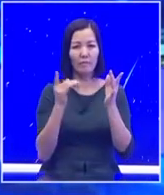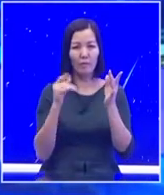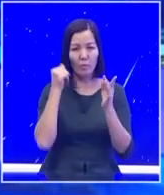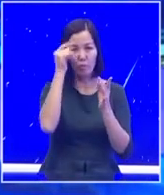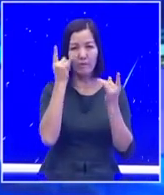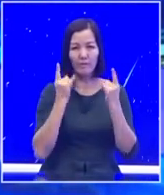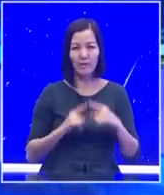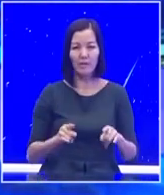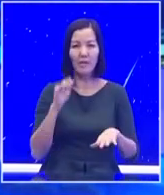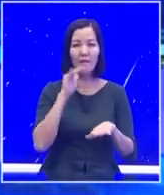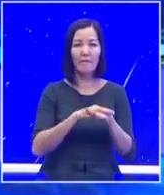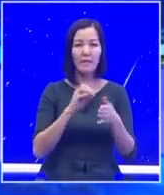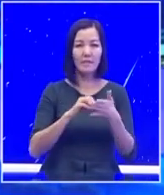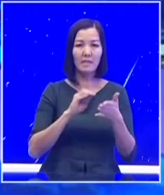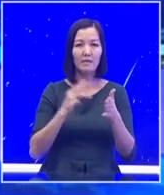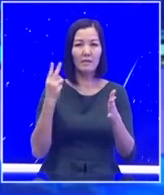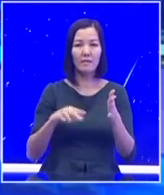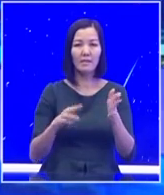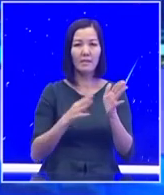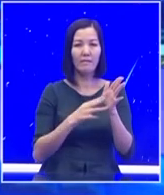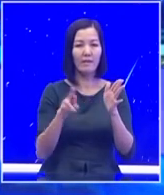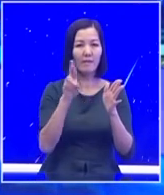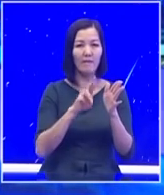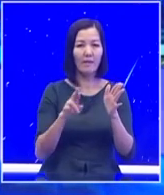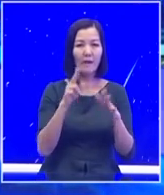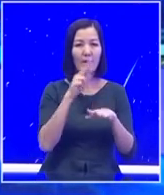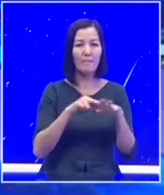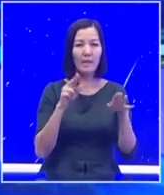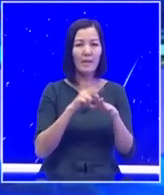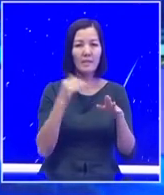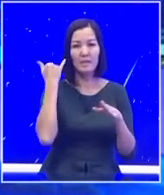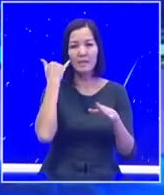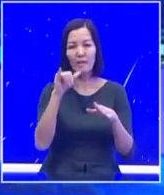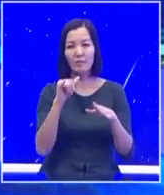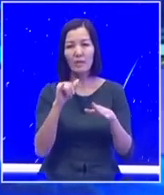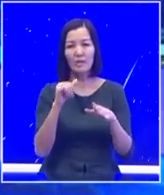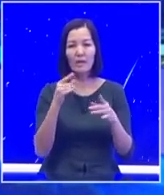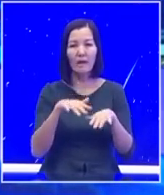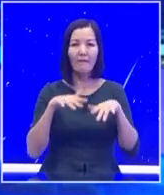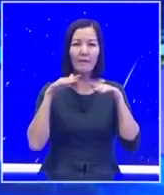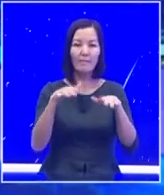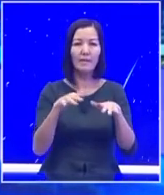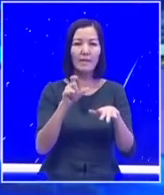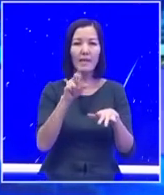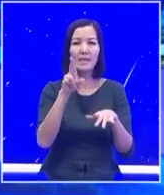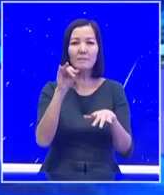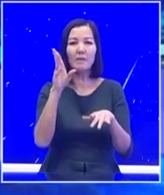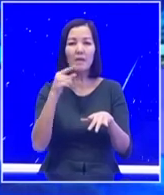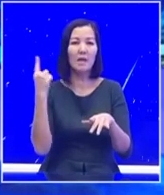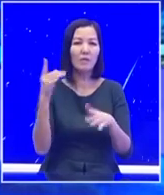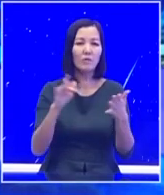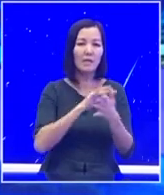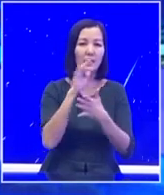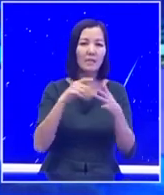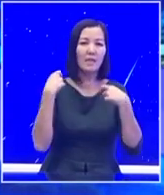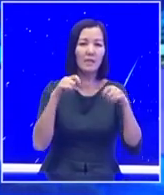1987-88 годов рождения. Факт зарегистрирован 29 января. В полицию поступило сообщение о нападении на экспедитора